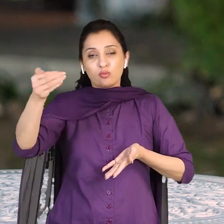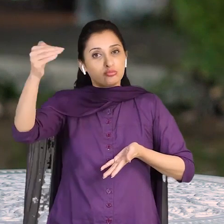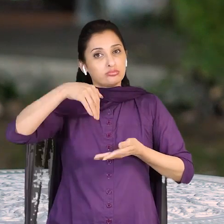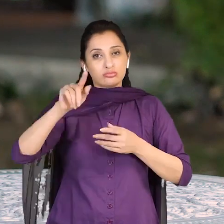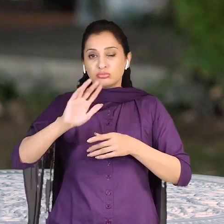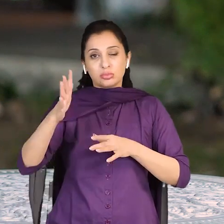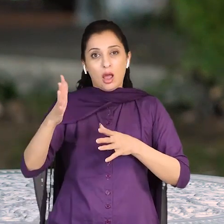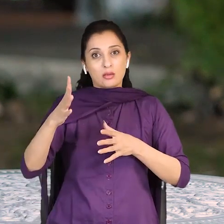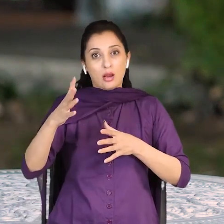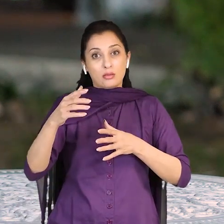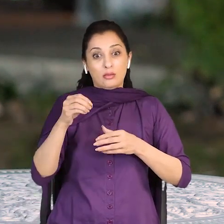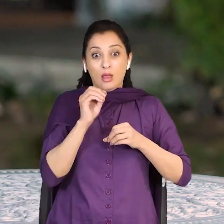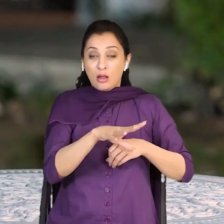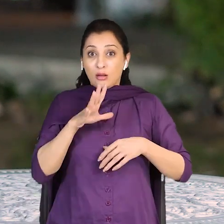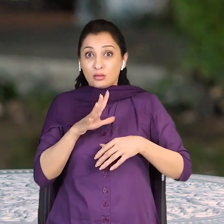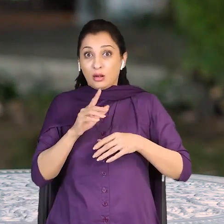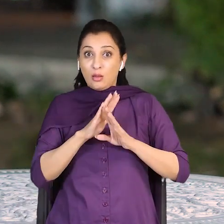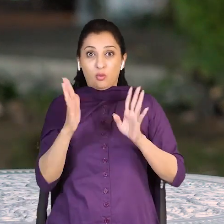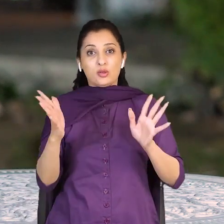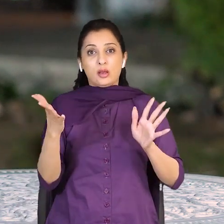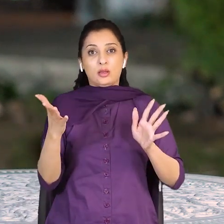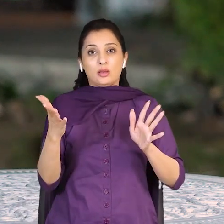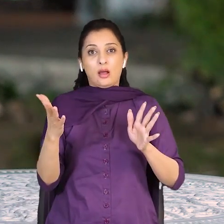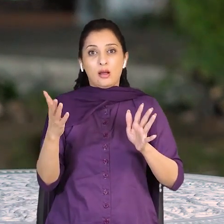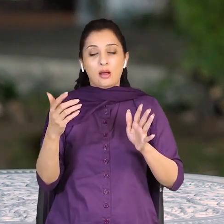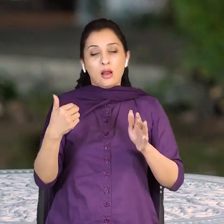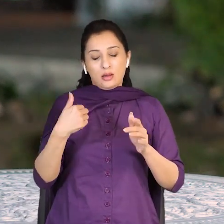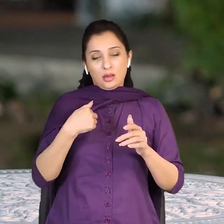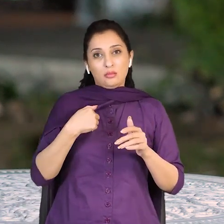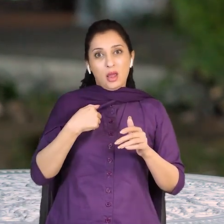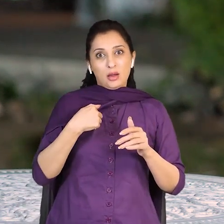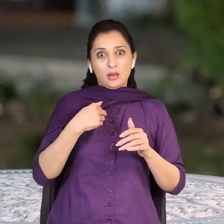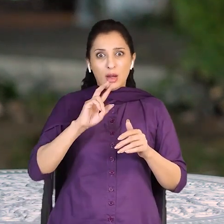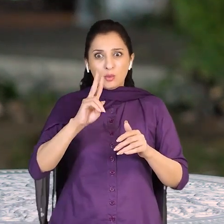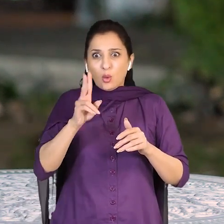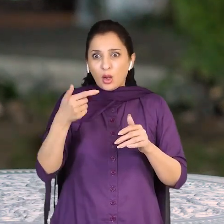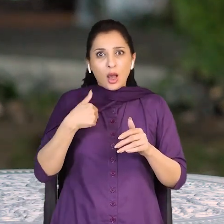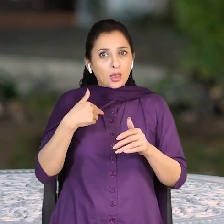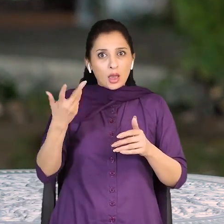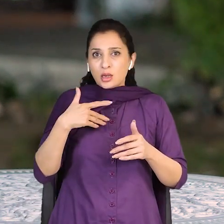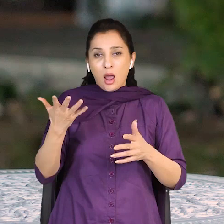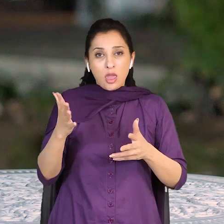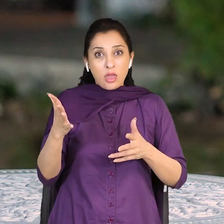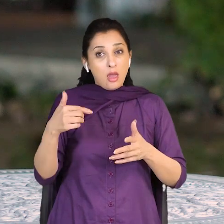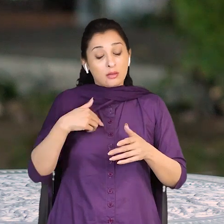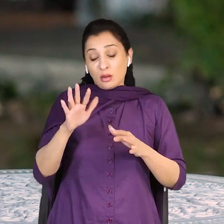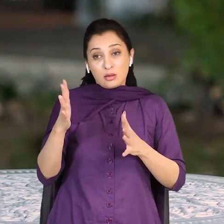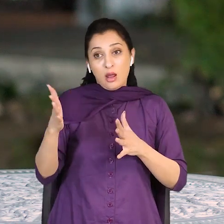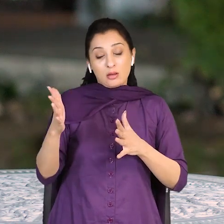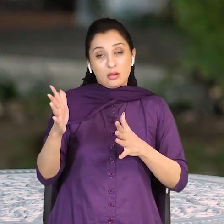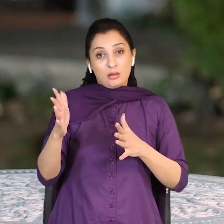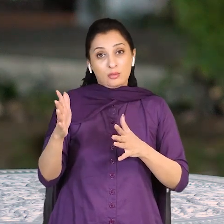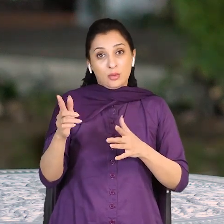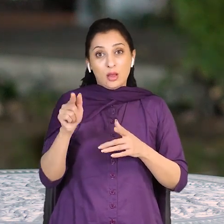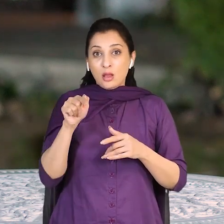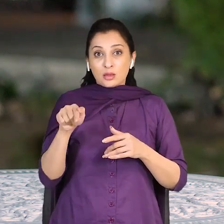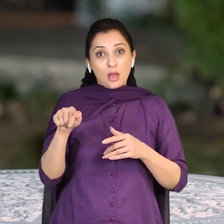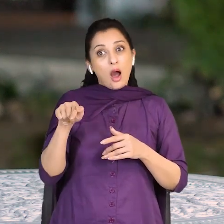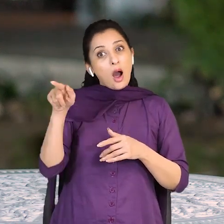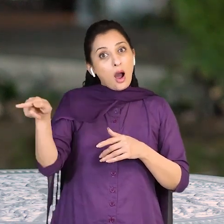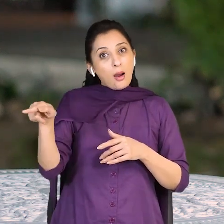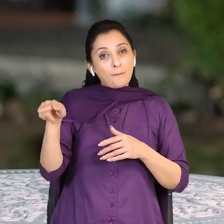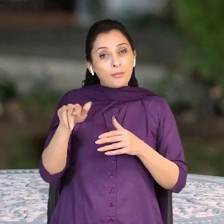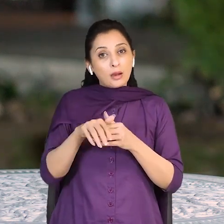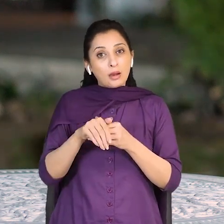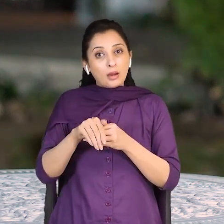हैं, उन्होंने तो कह दिया था कि हम इनको नहीं ला सकते वॉल्ड सिटी रेकी करने के बाद। तो